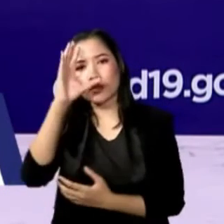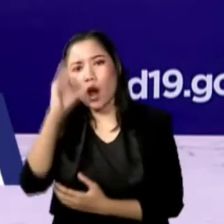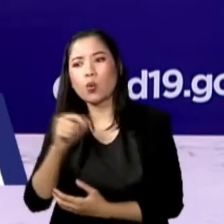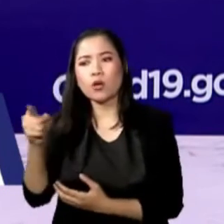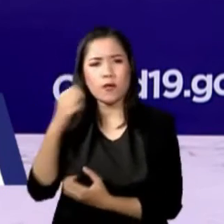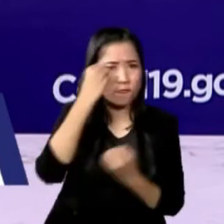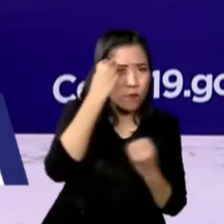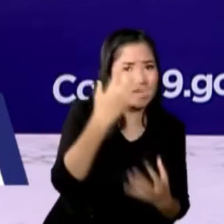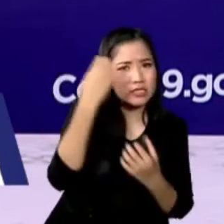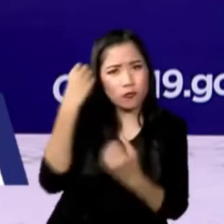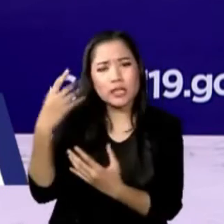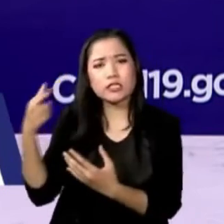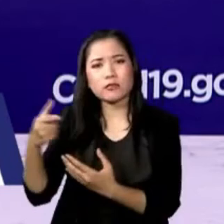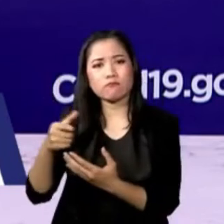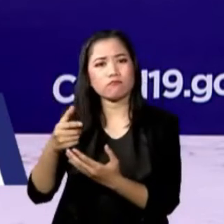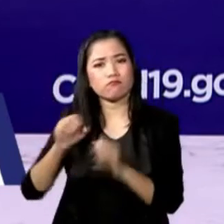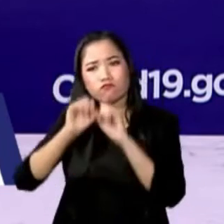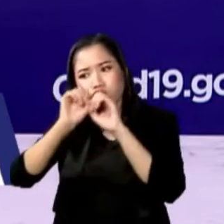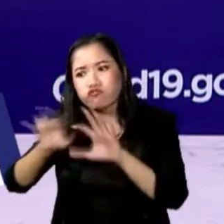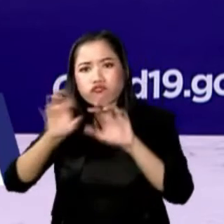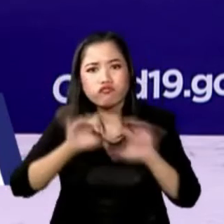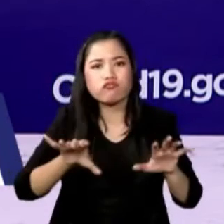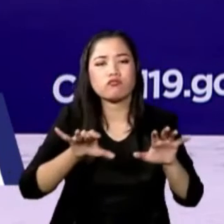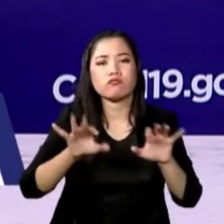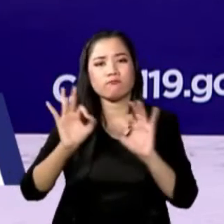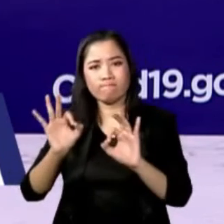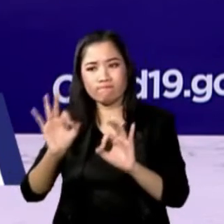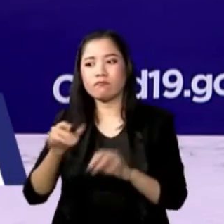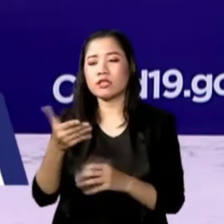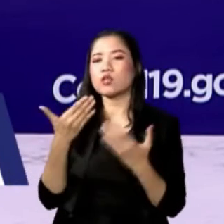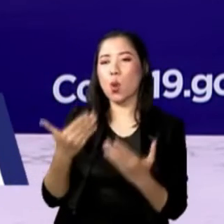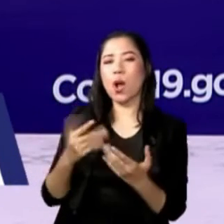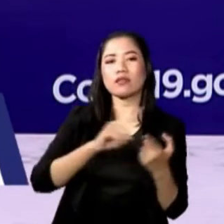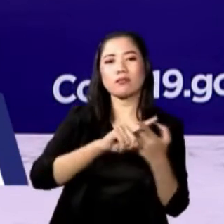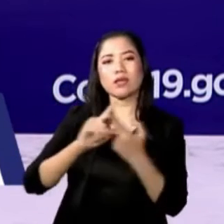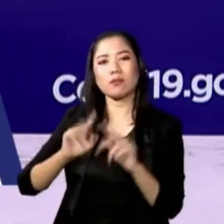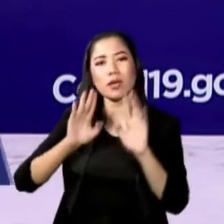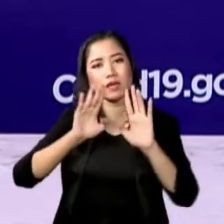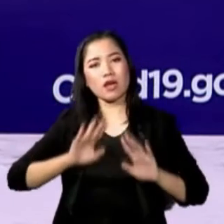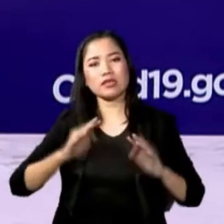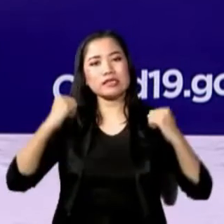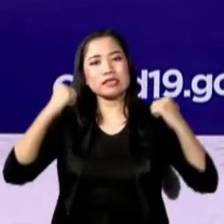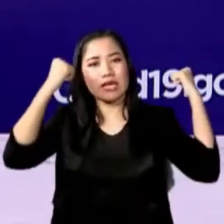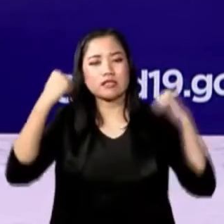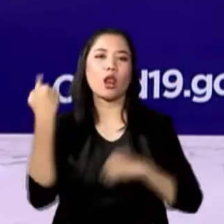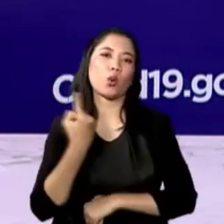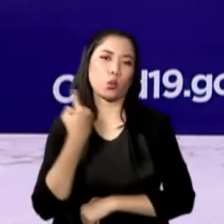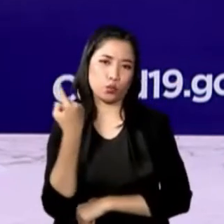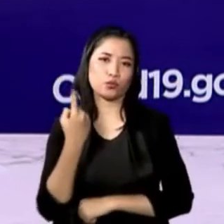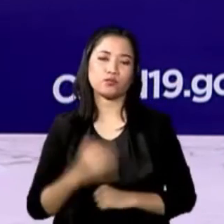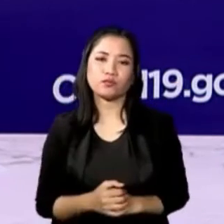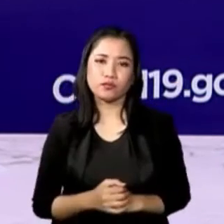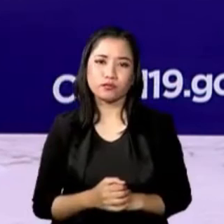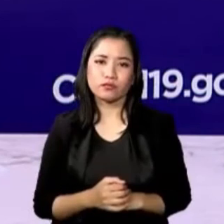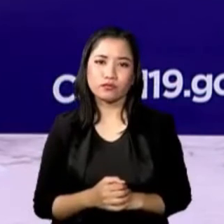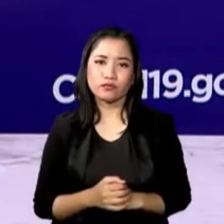memastikan informasi kredibel bagi kita semua. Semoga rekan-rekan media senantiasa sehat dalam menjalankan tugas.